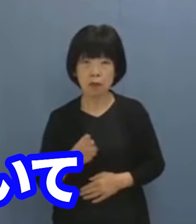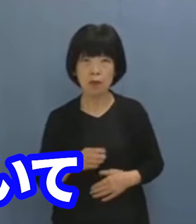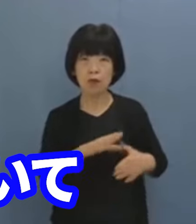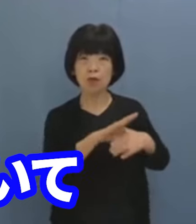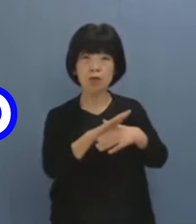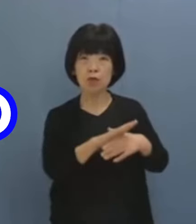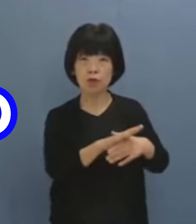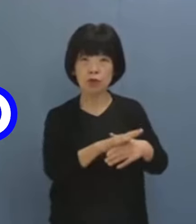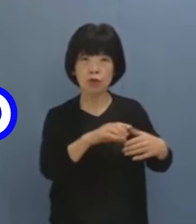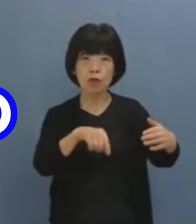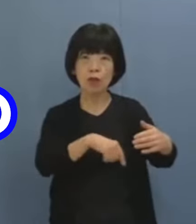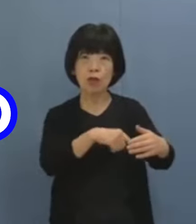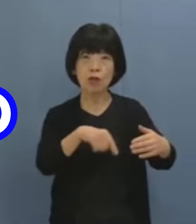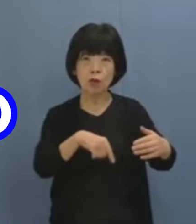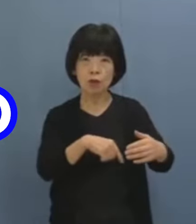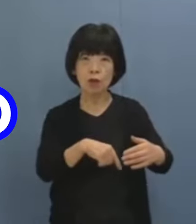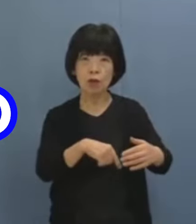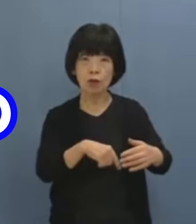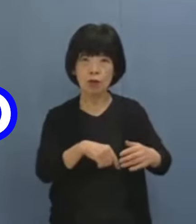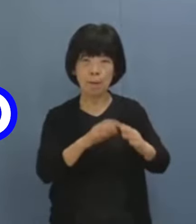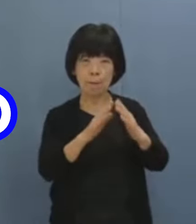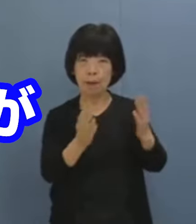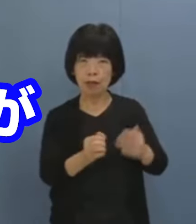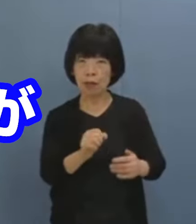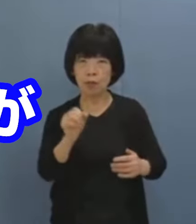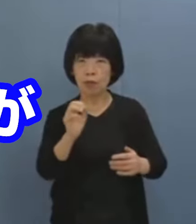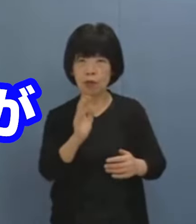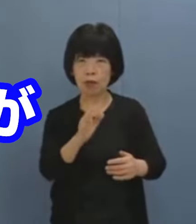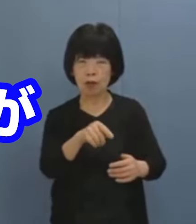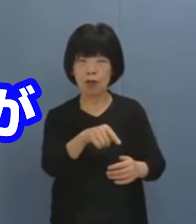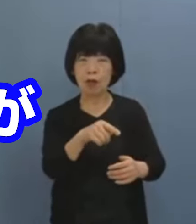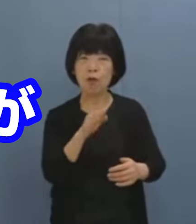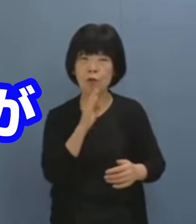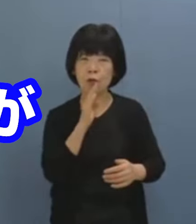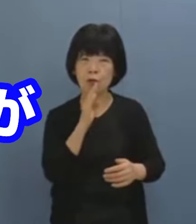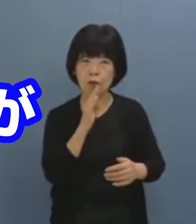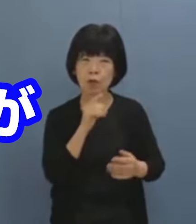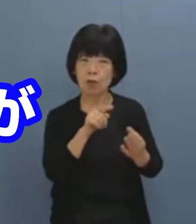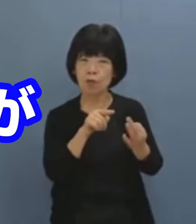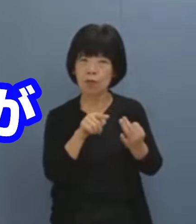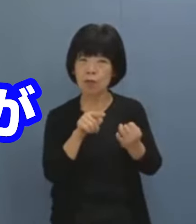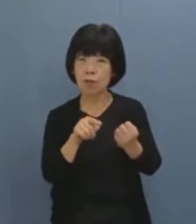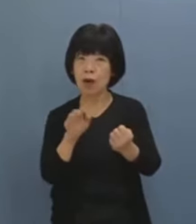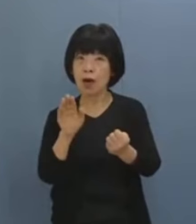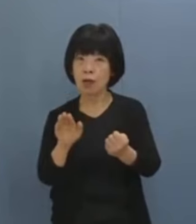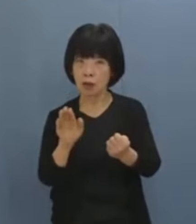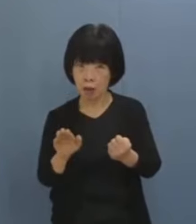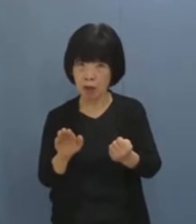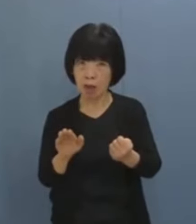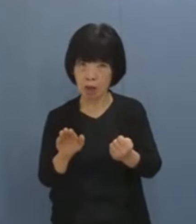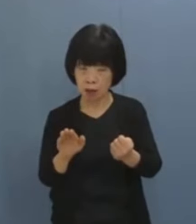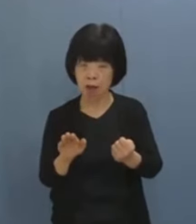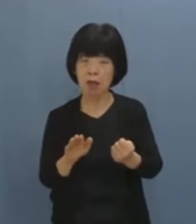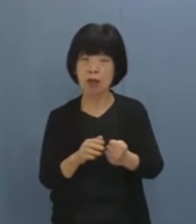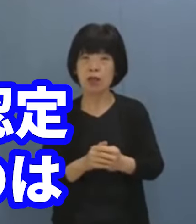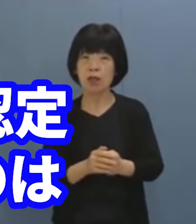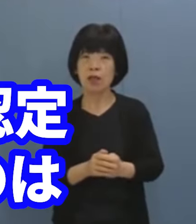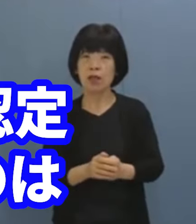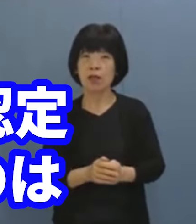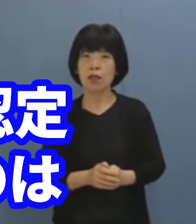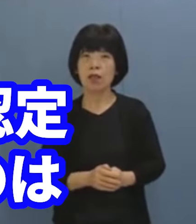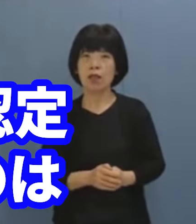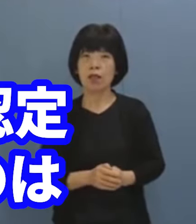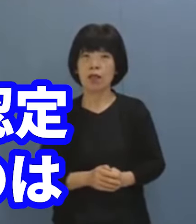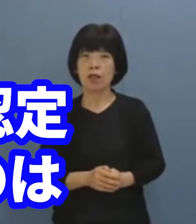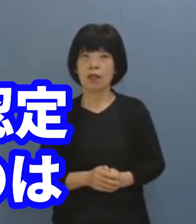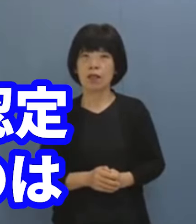についてそういった職員からの指摘もあったり、私自身もそういうことがあったということで、まあ、これが本当に